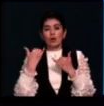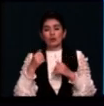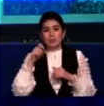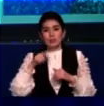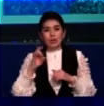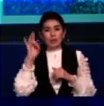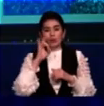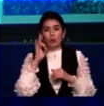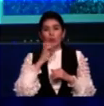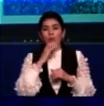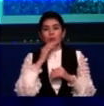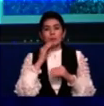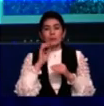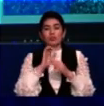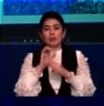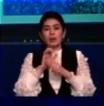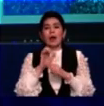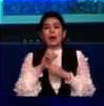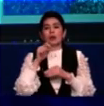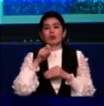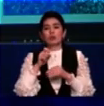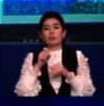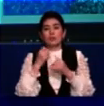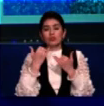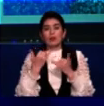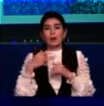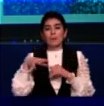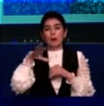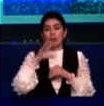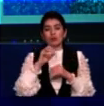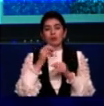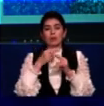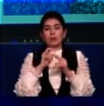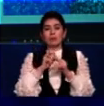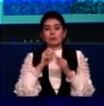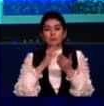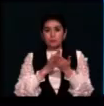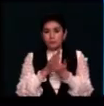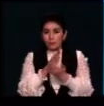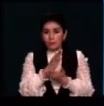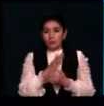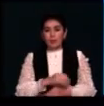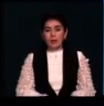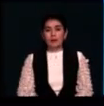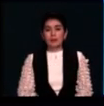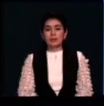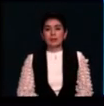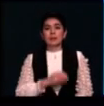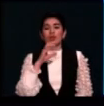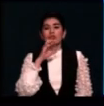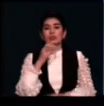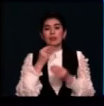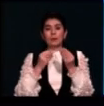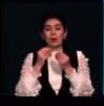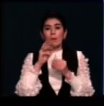respublikamizda juda ham ko'p ishlab chiqarilmoqda va barcha sohalarga kirib bormoqda. Sintetik